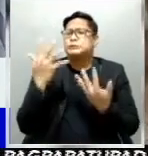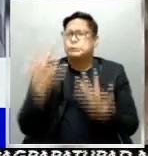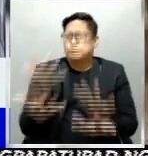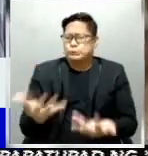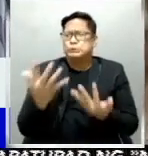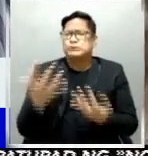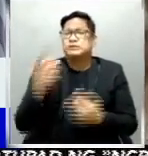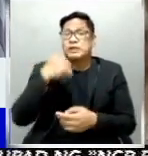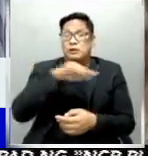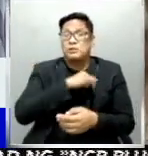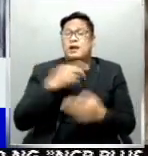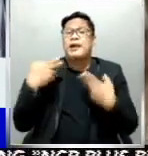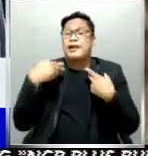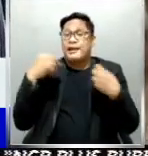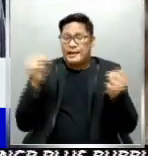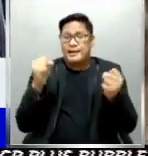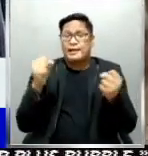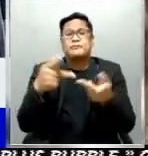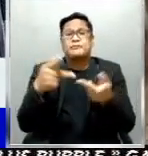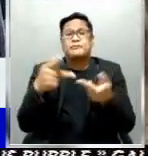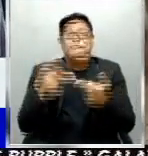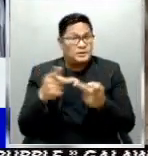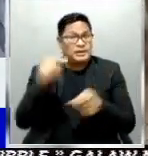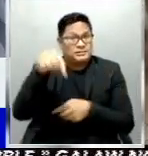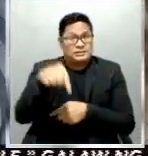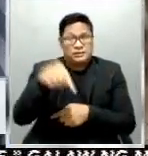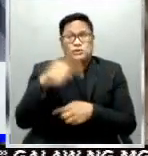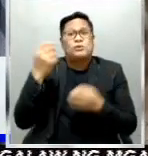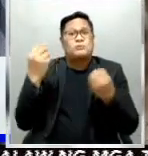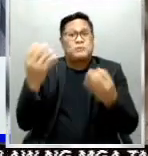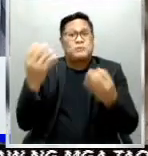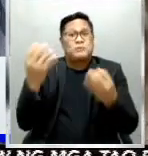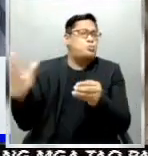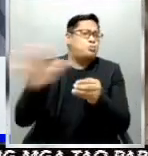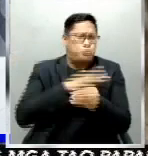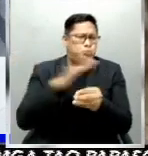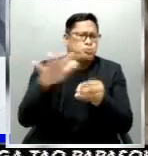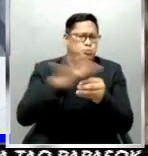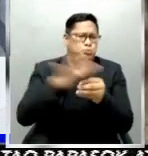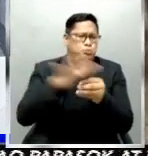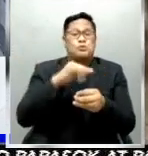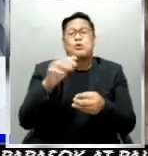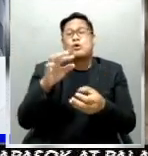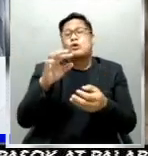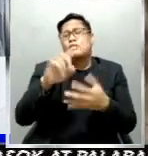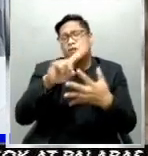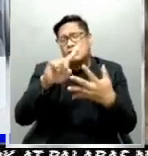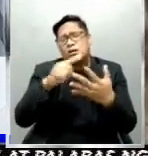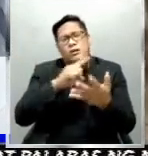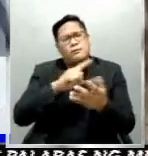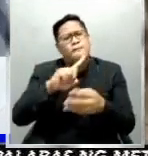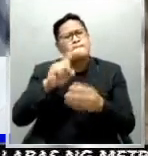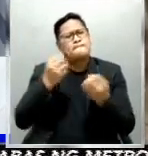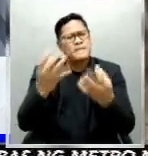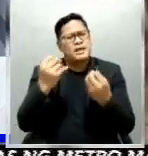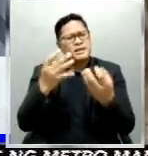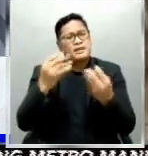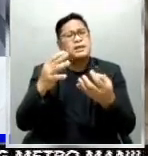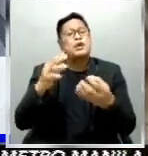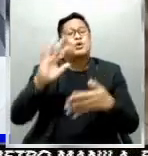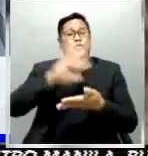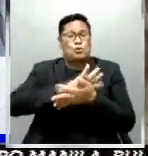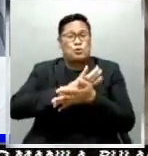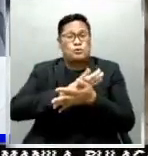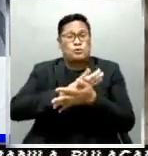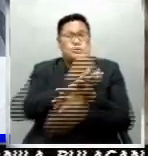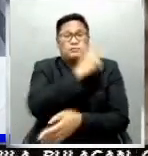healthcare facilities ang dami at paglobo ng bilang ng COVID patients. Medyo alarming na talaga. Ang magandang balita